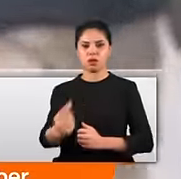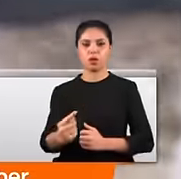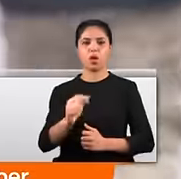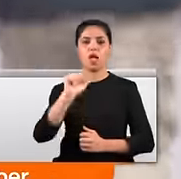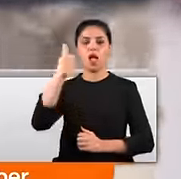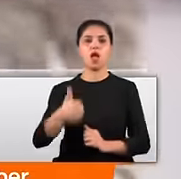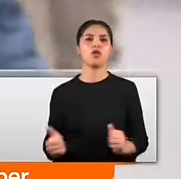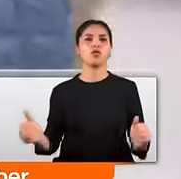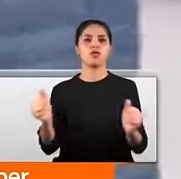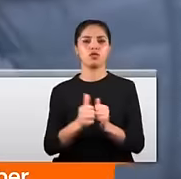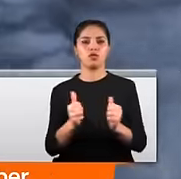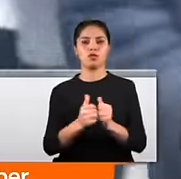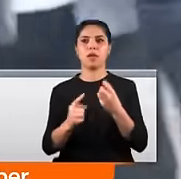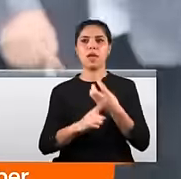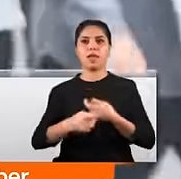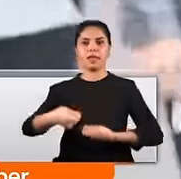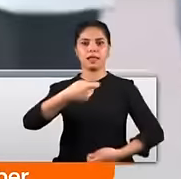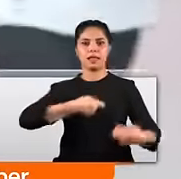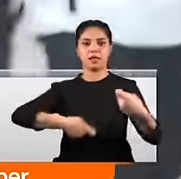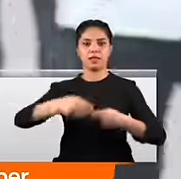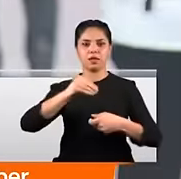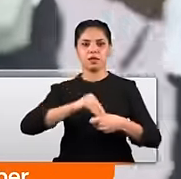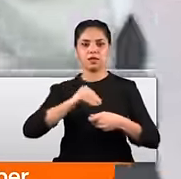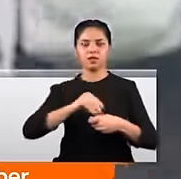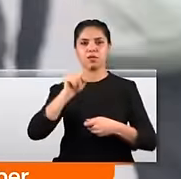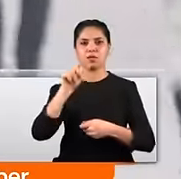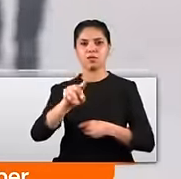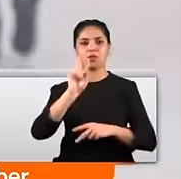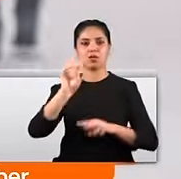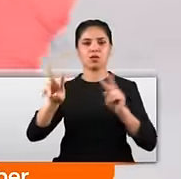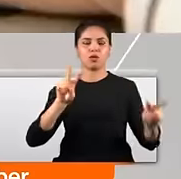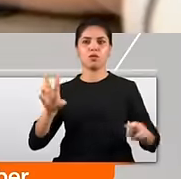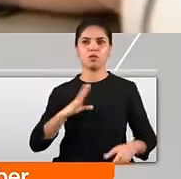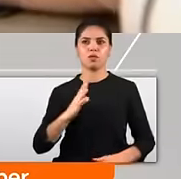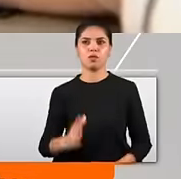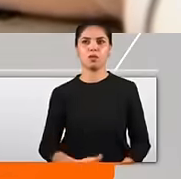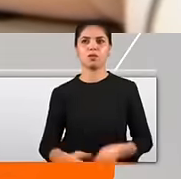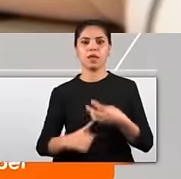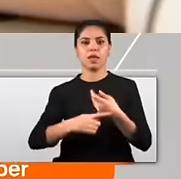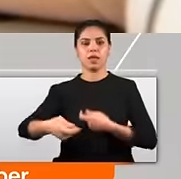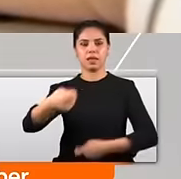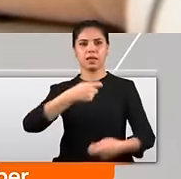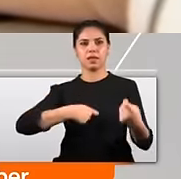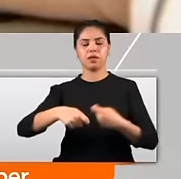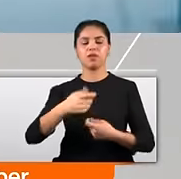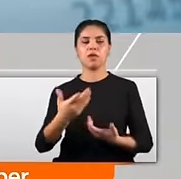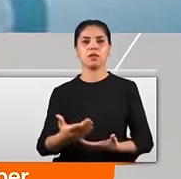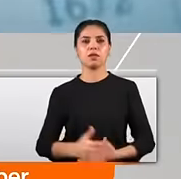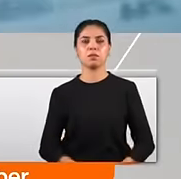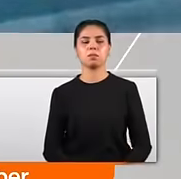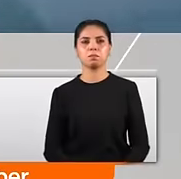gün artıyor. Öyle ki e-ticaret pazarında da bunun yansımaları gözüküyor. E-ticaret sektörü yılın ilk 6